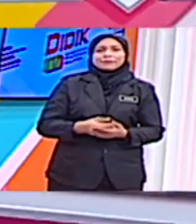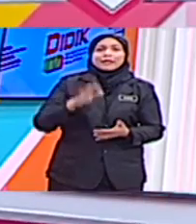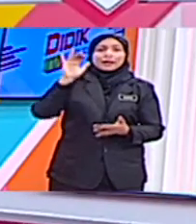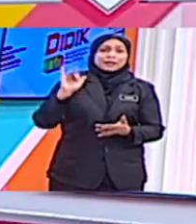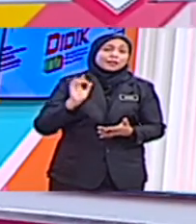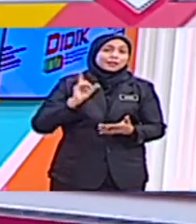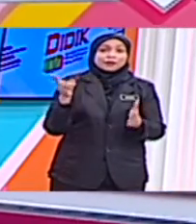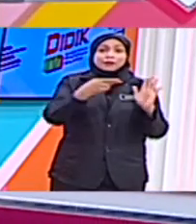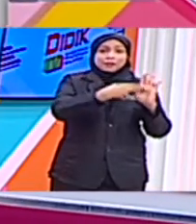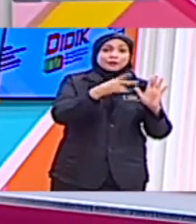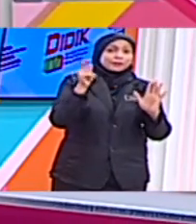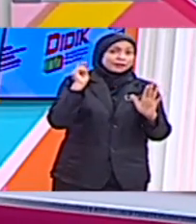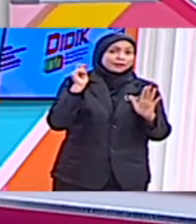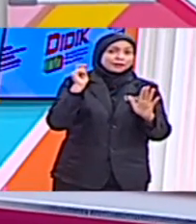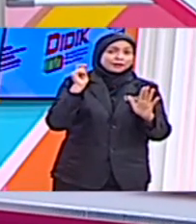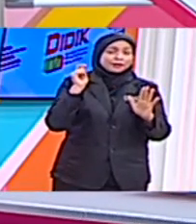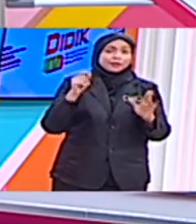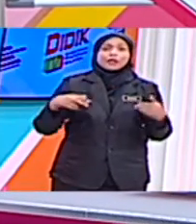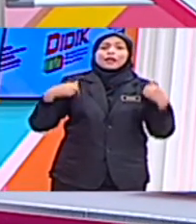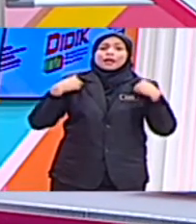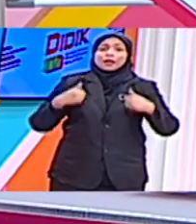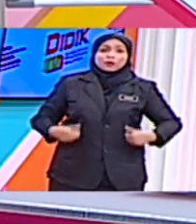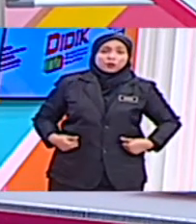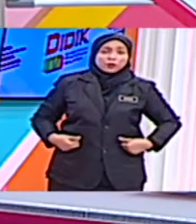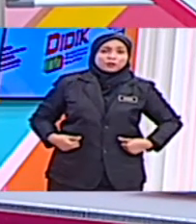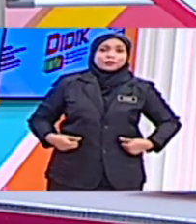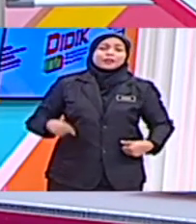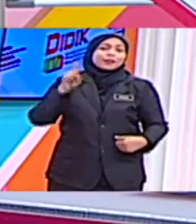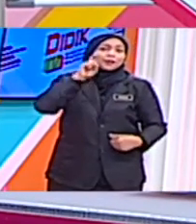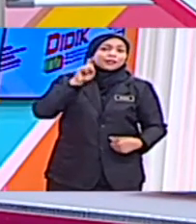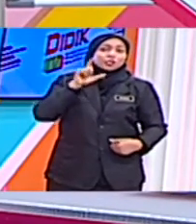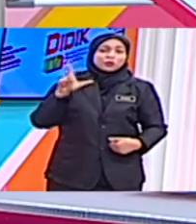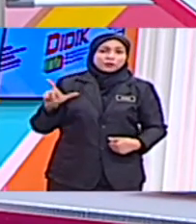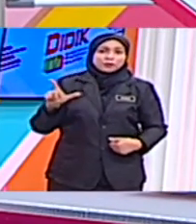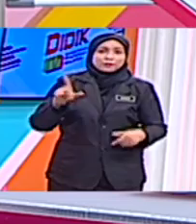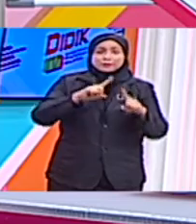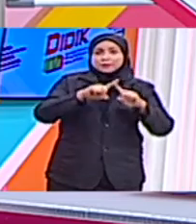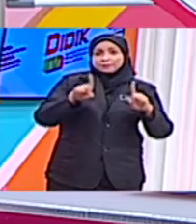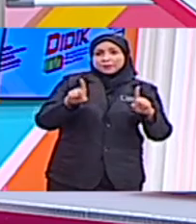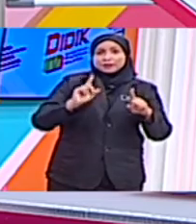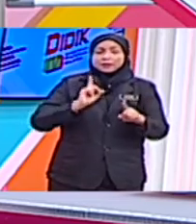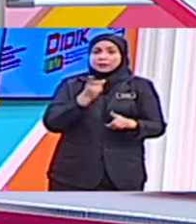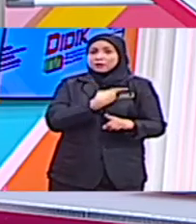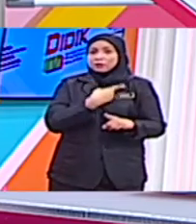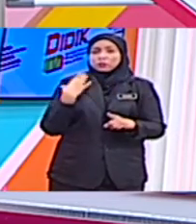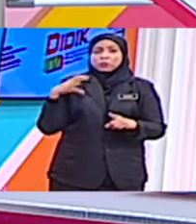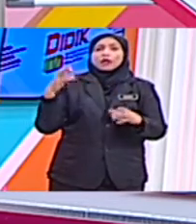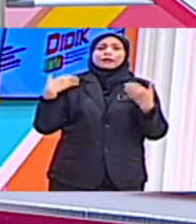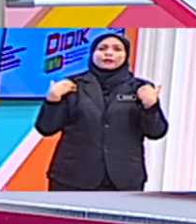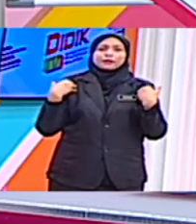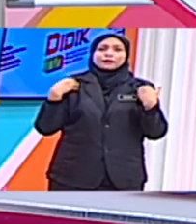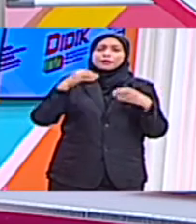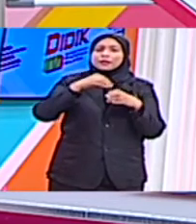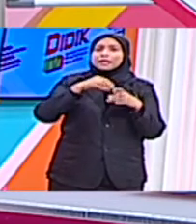kita label ini adalah anggota seksual. Dia bukan semua anggota tubuh badan anggota seksual. Cuma dia ada beberapa bahagian tertentu di tubuh